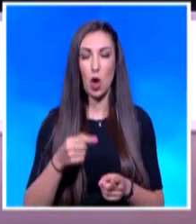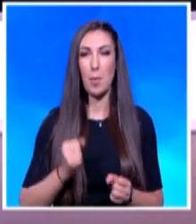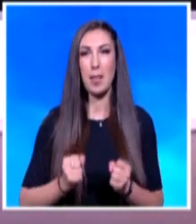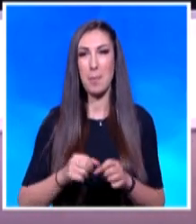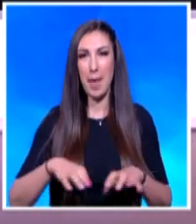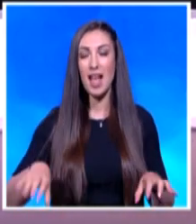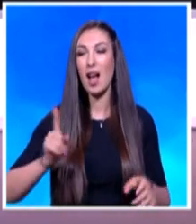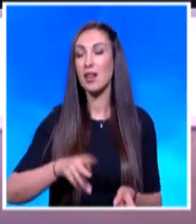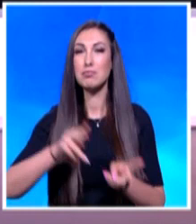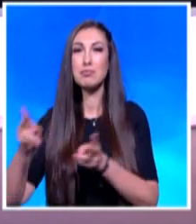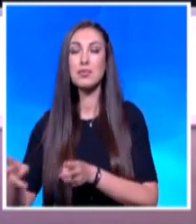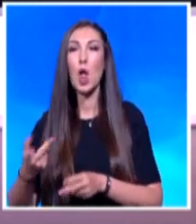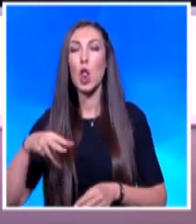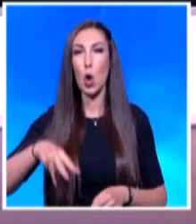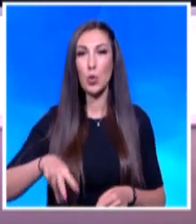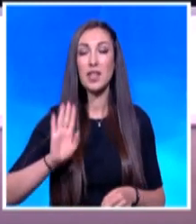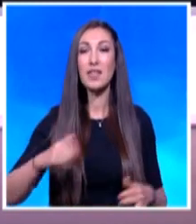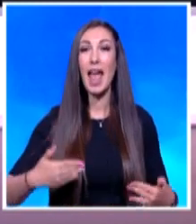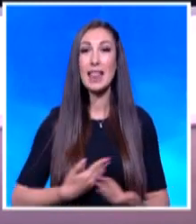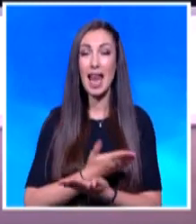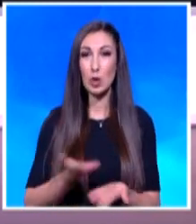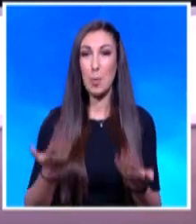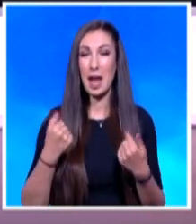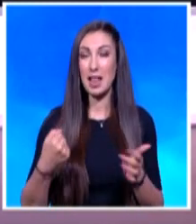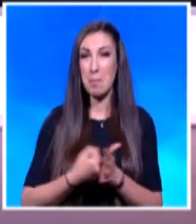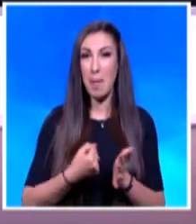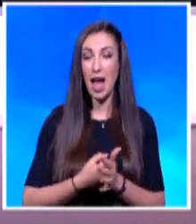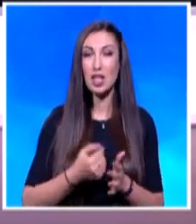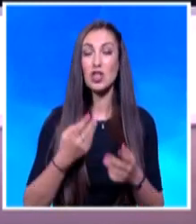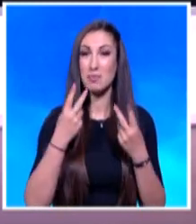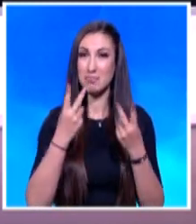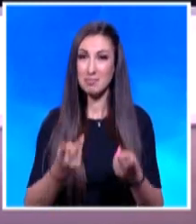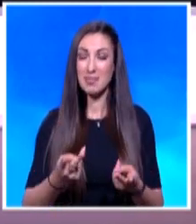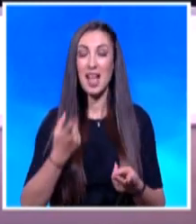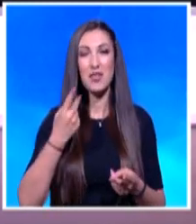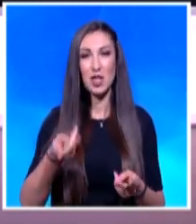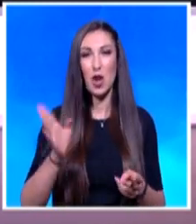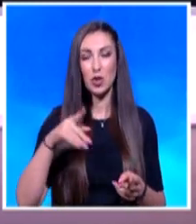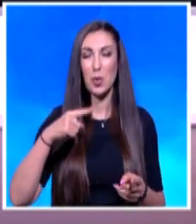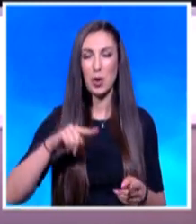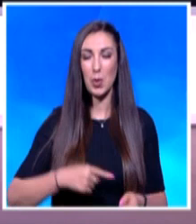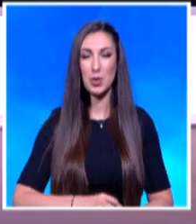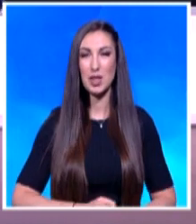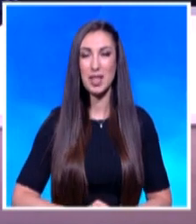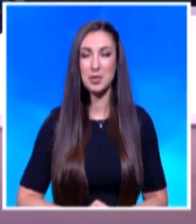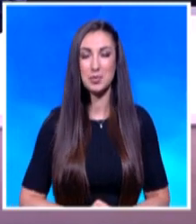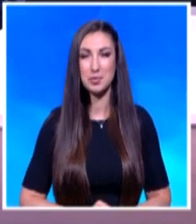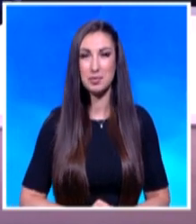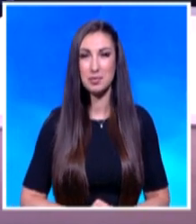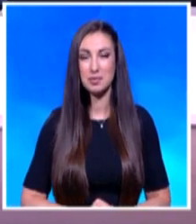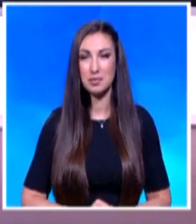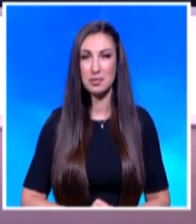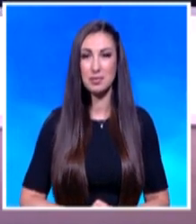на Локомотив. Най-интересното преди двобоя с оглед и реванша в Лига на конференциите ще ни каже Димитър Тасев. Митко,